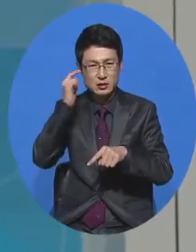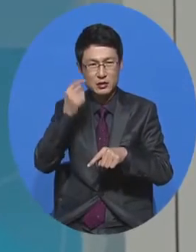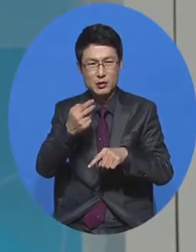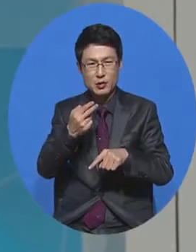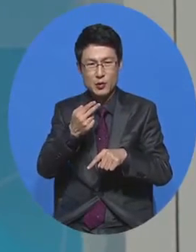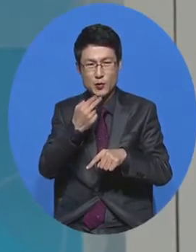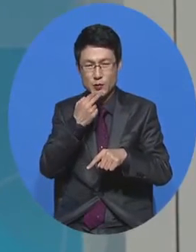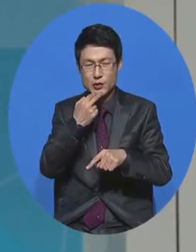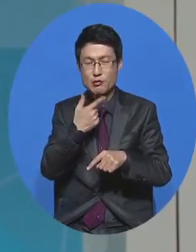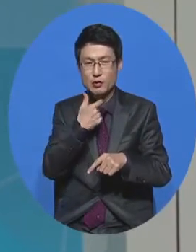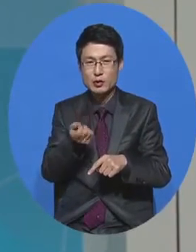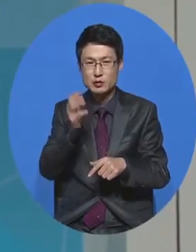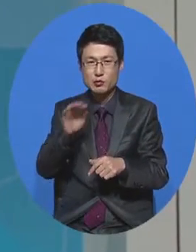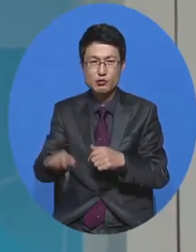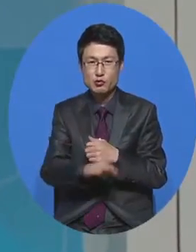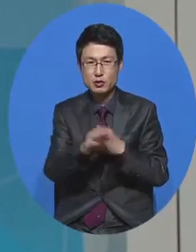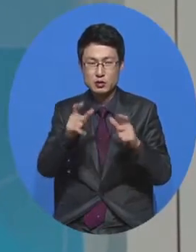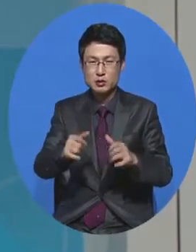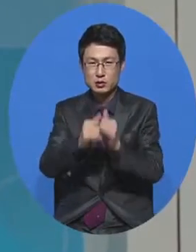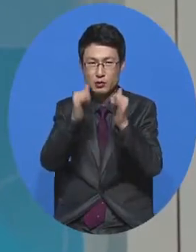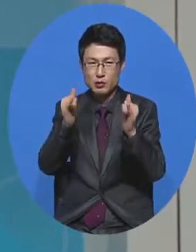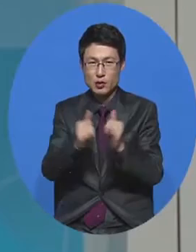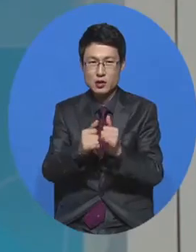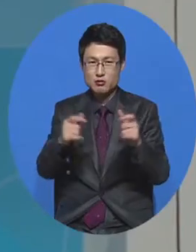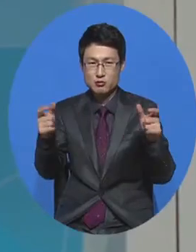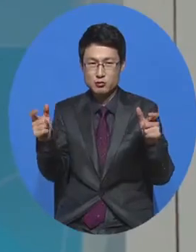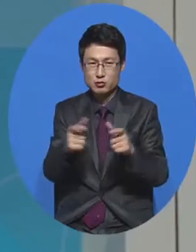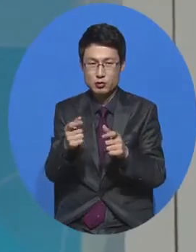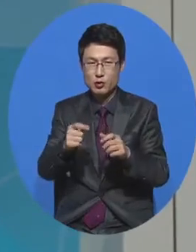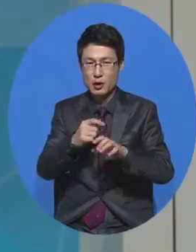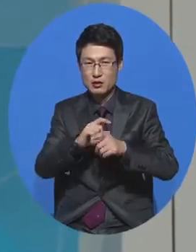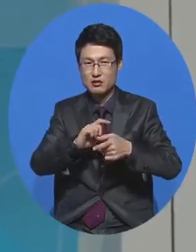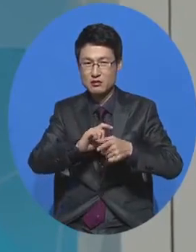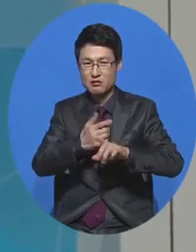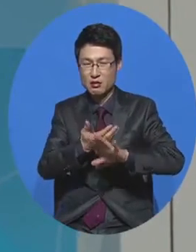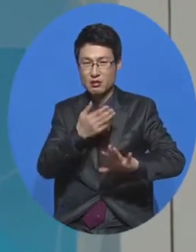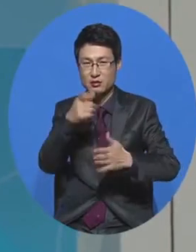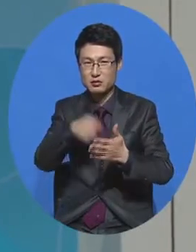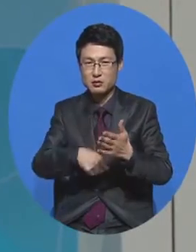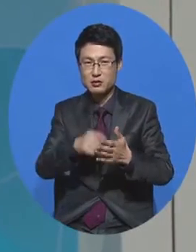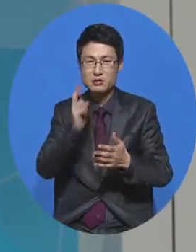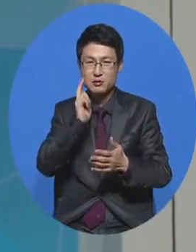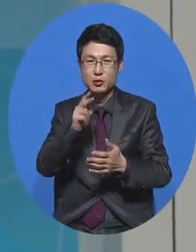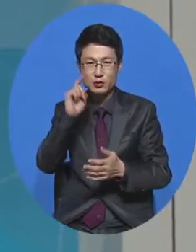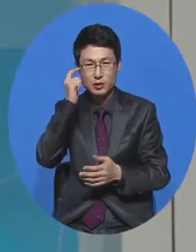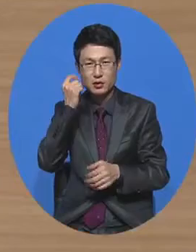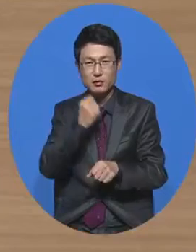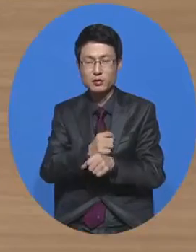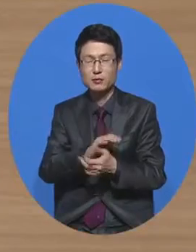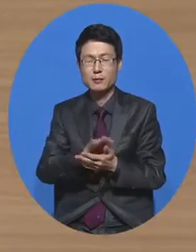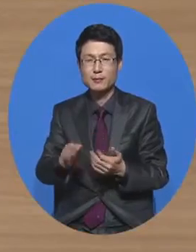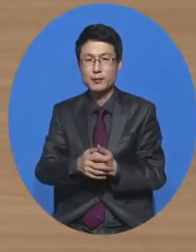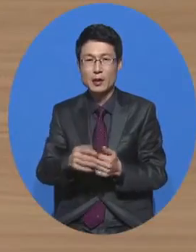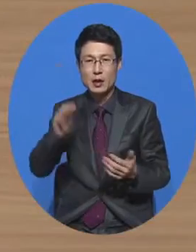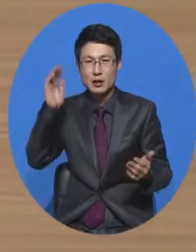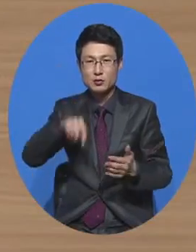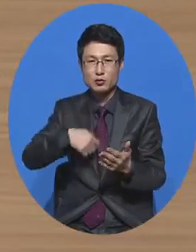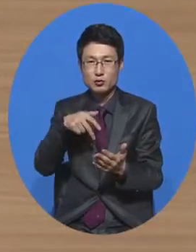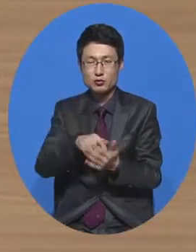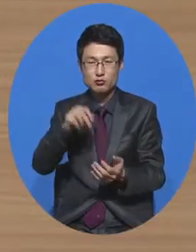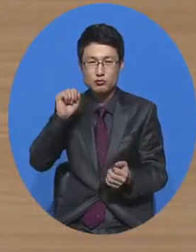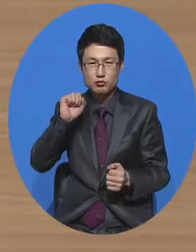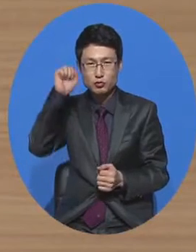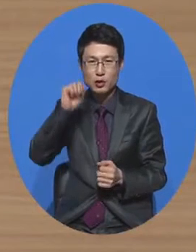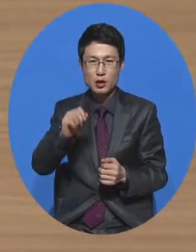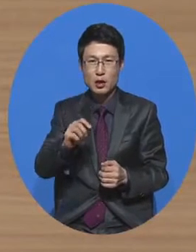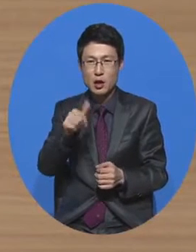바라지만 아무튼 우리 지역서 에 대한 축소 외고 심각하다 이렇게 말씀드릴 수 있습니다 4 학생 독립 운동 이나